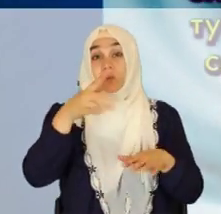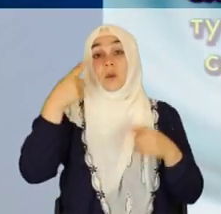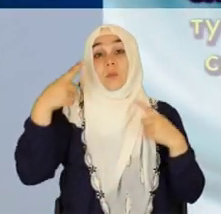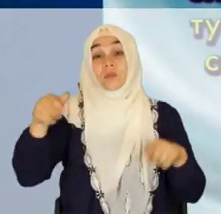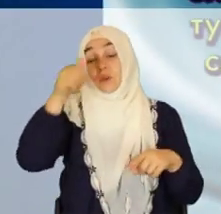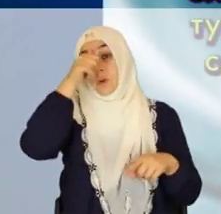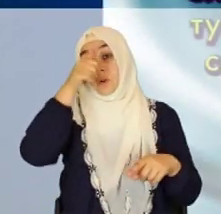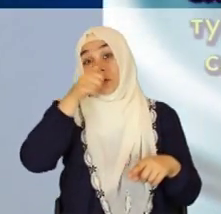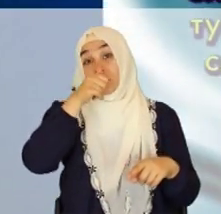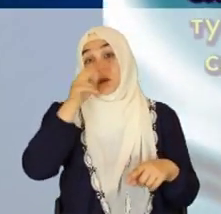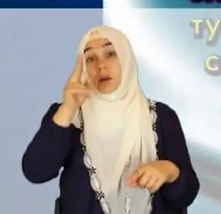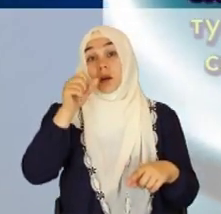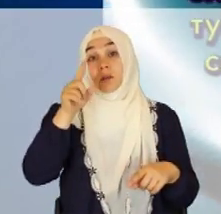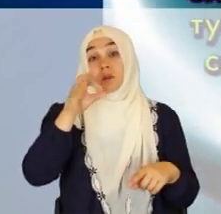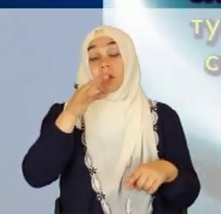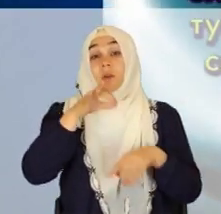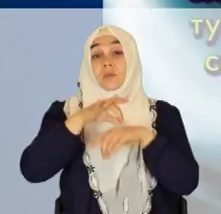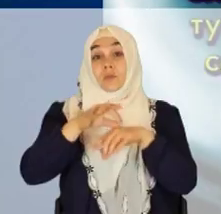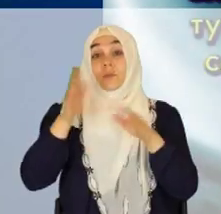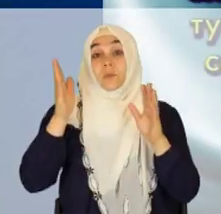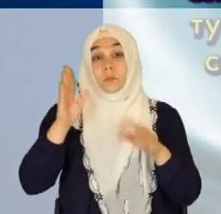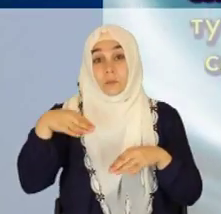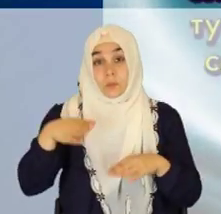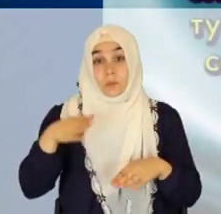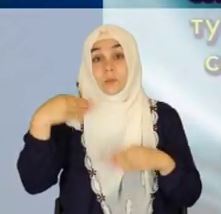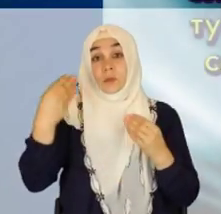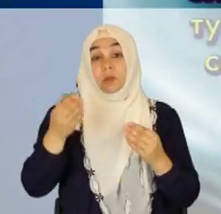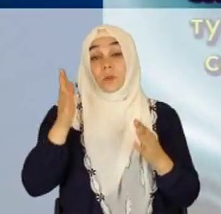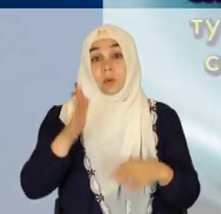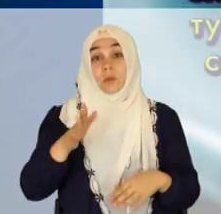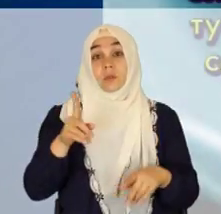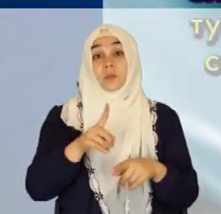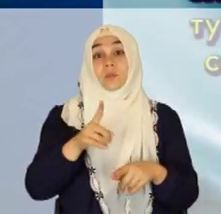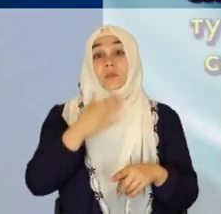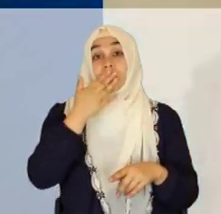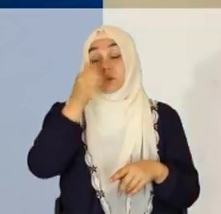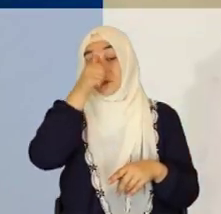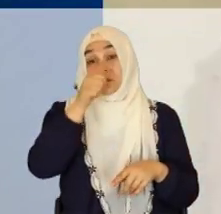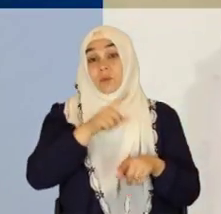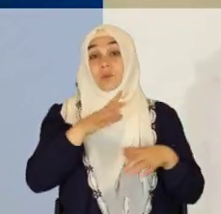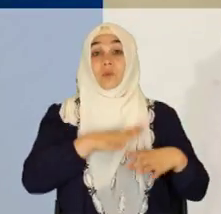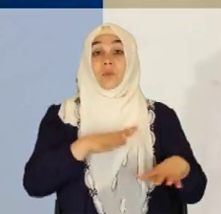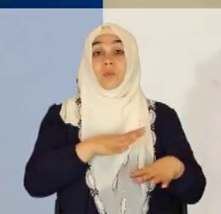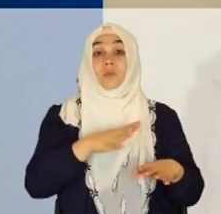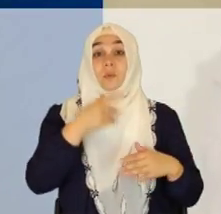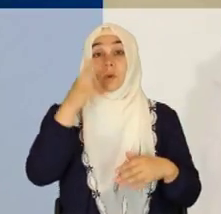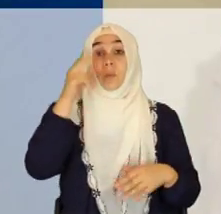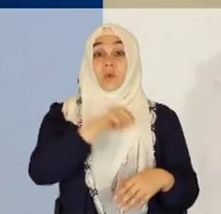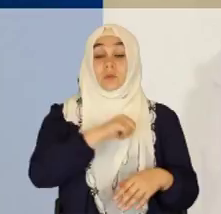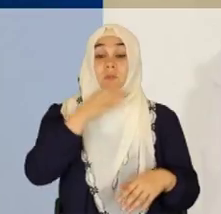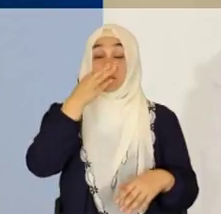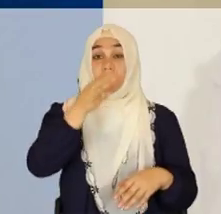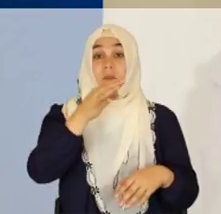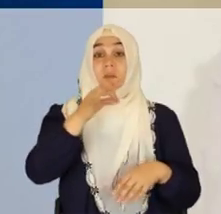Boshqa oylarda qazo tutib bersa, Ramazon oyichalik savob umid qilsa bo'ladimi? Bemorlarga Alloh taolo